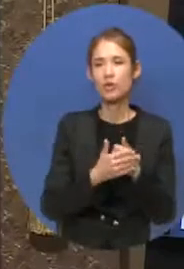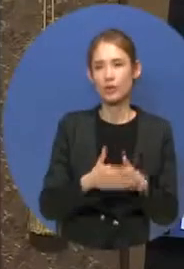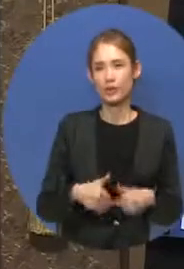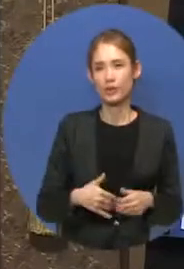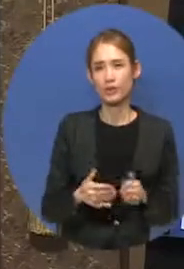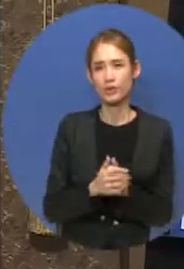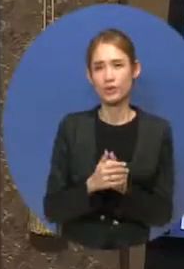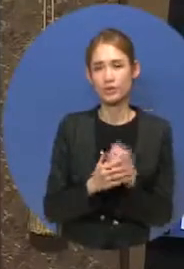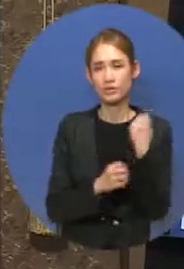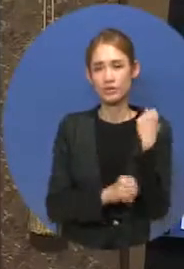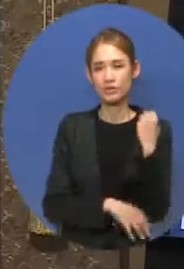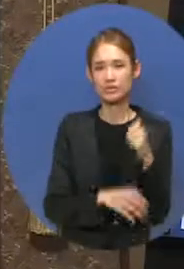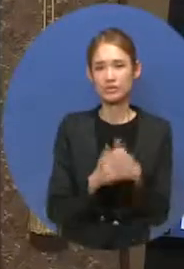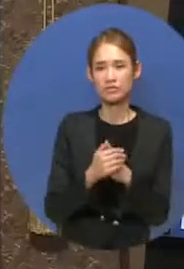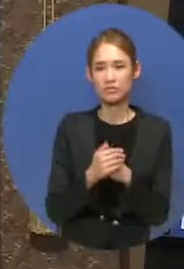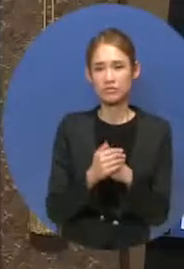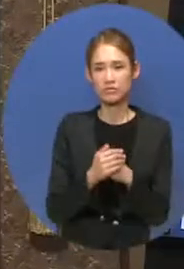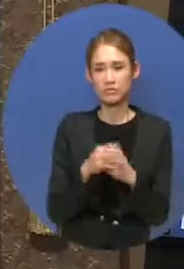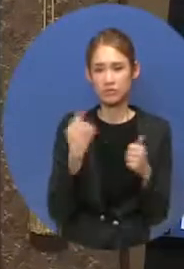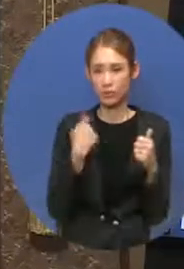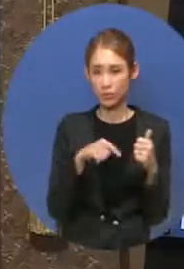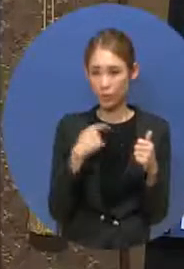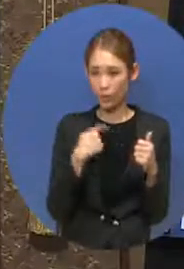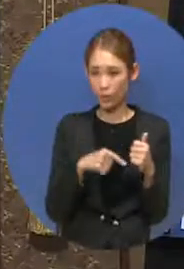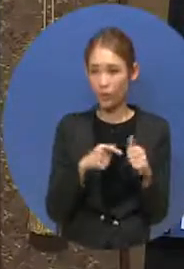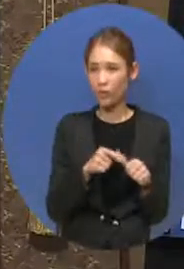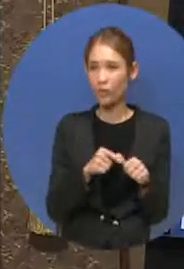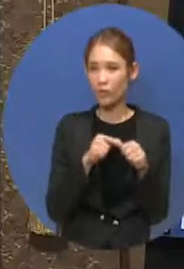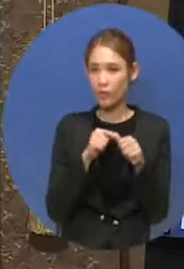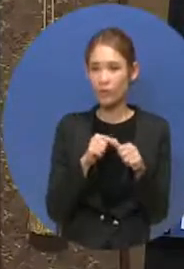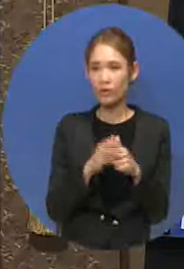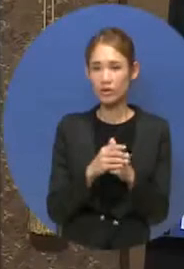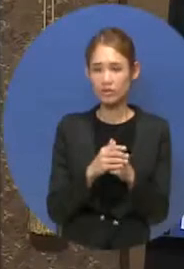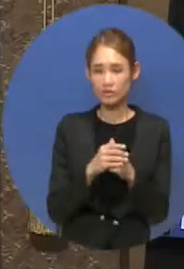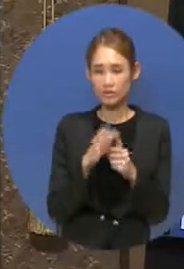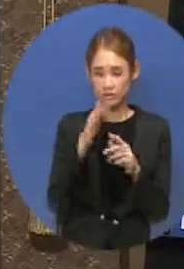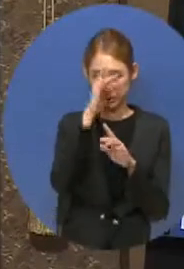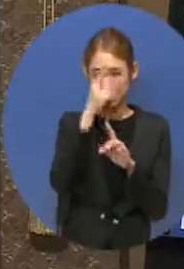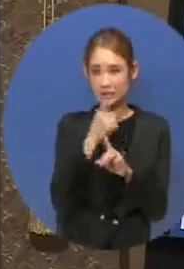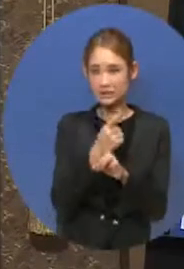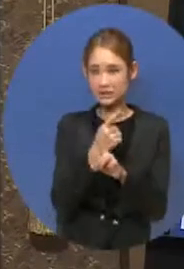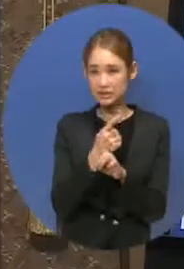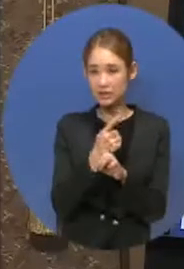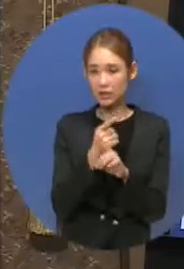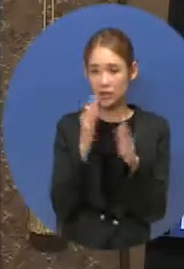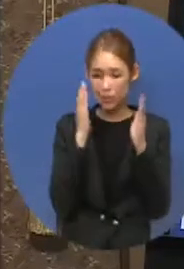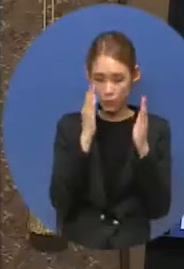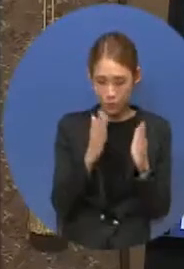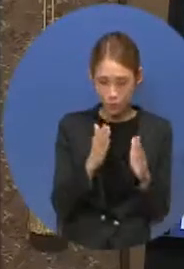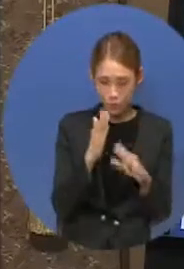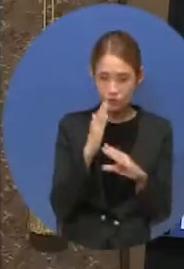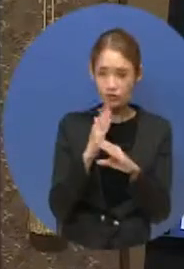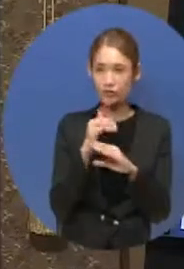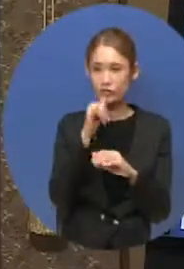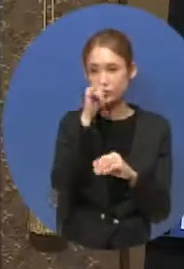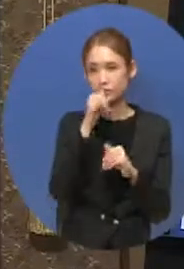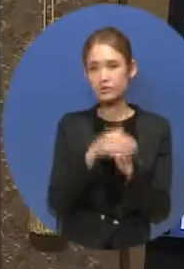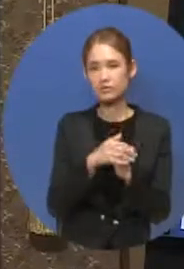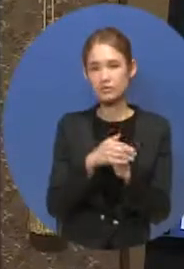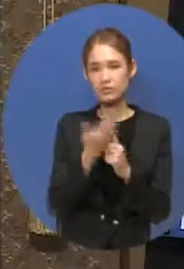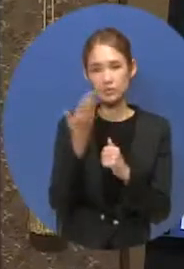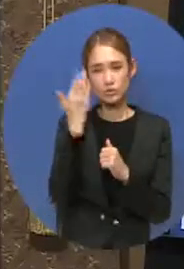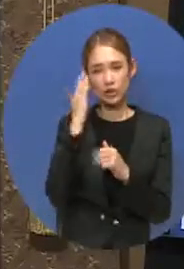네. 기존에는 뭐 교육이나 고용이나 또 치료라든지 이런 쪽이 중점이었다고 한다면